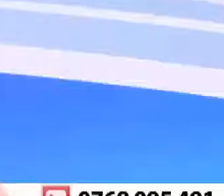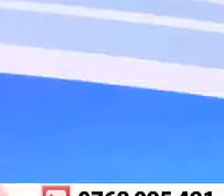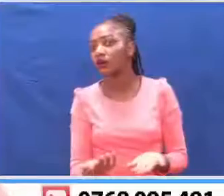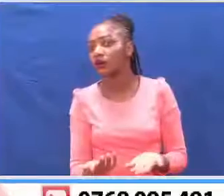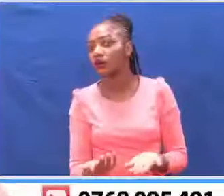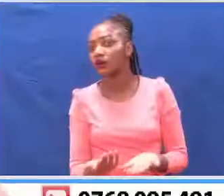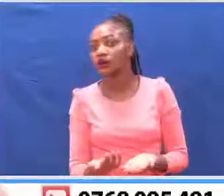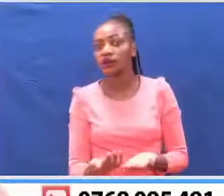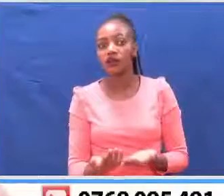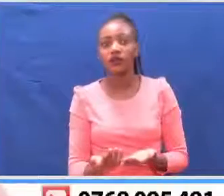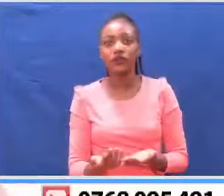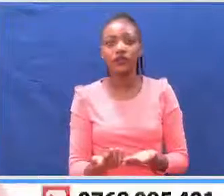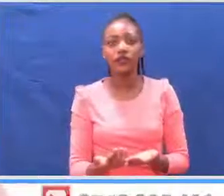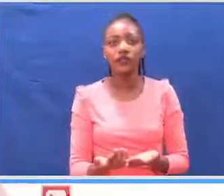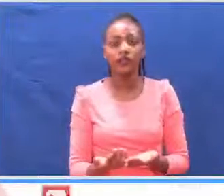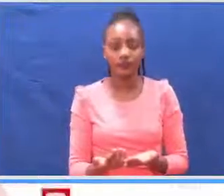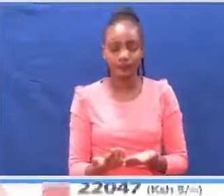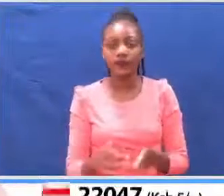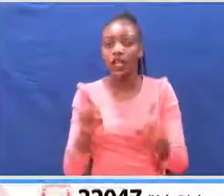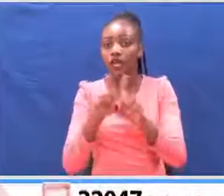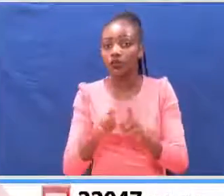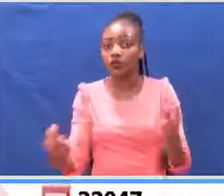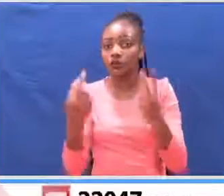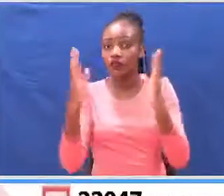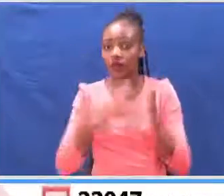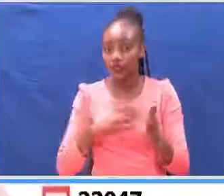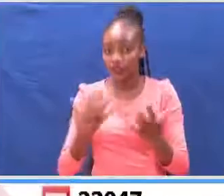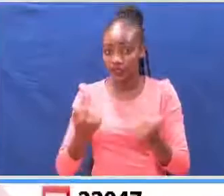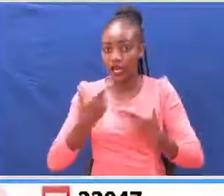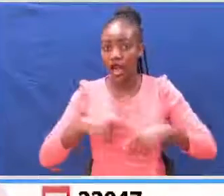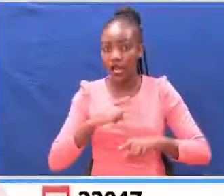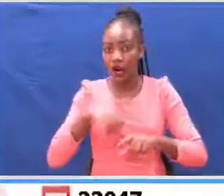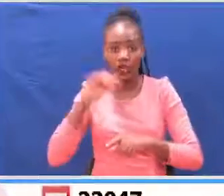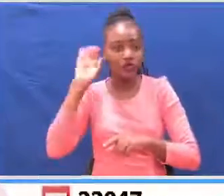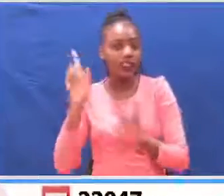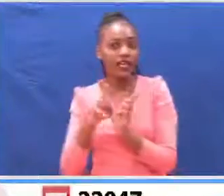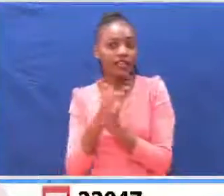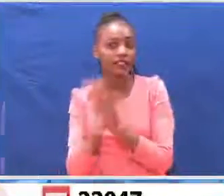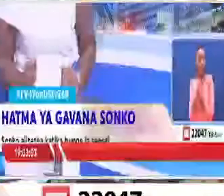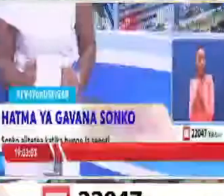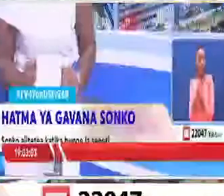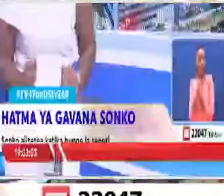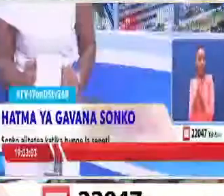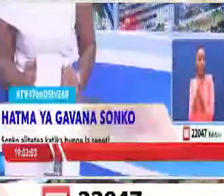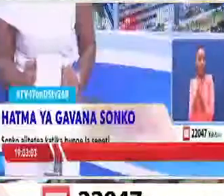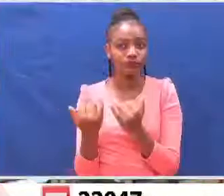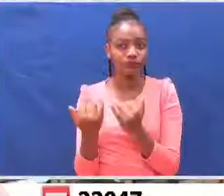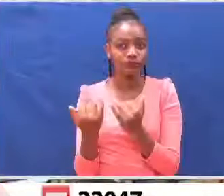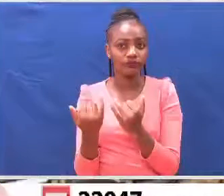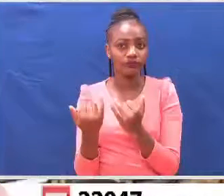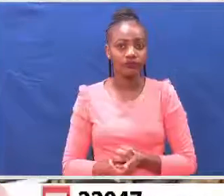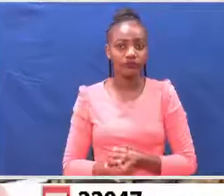Nairobi Mike Sonko. Na kwa sasa, mpenzi mtazamaji, utaniruhusu tuvuke kule moja kwa moja tupokee matangazo haya